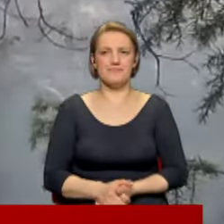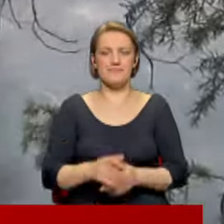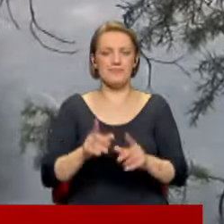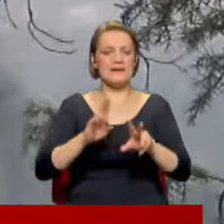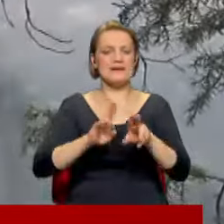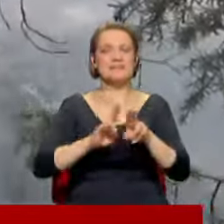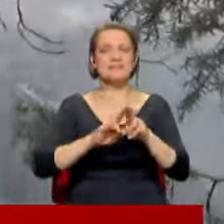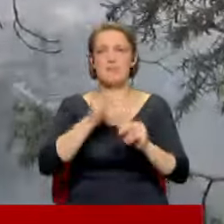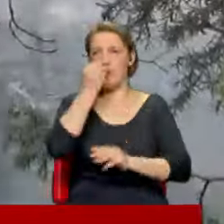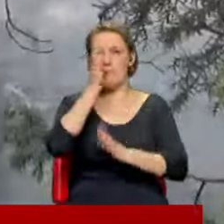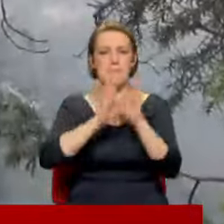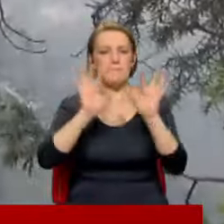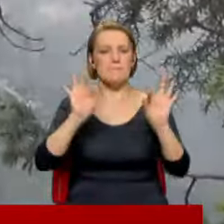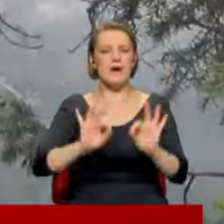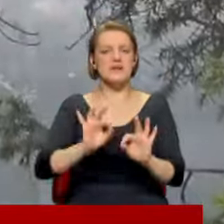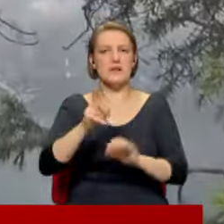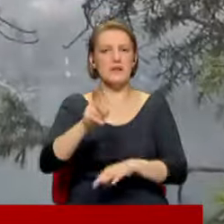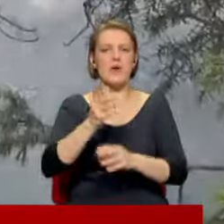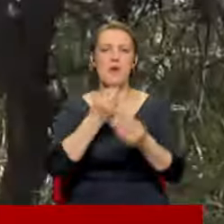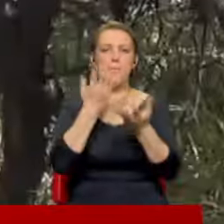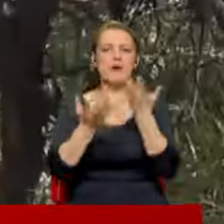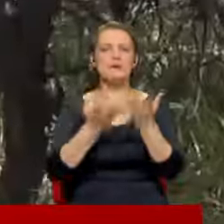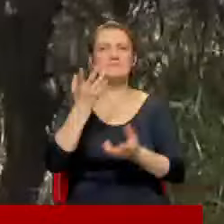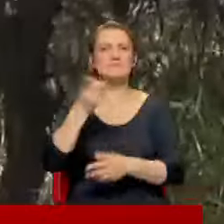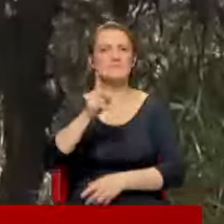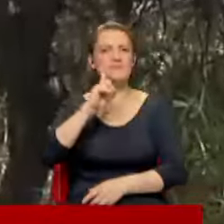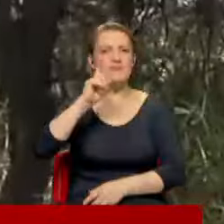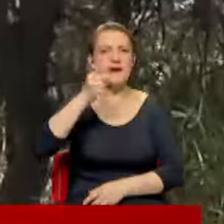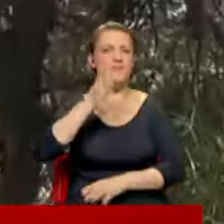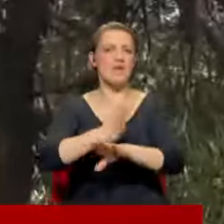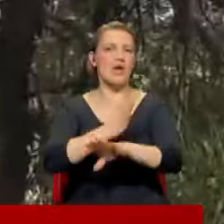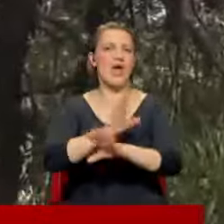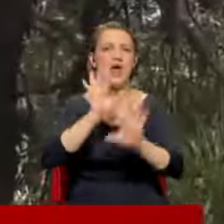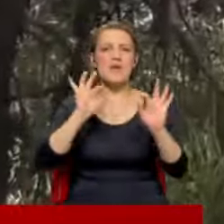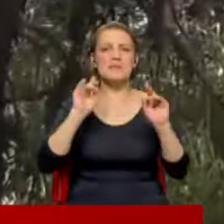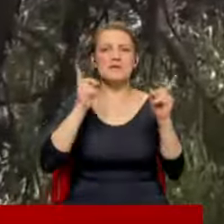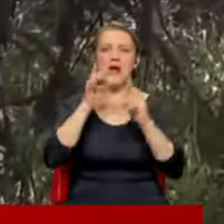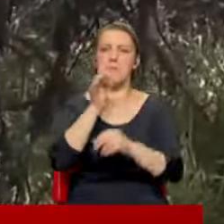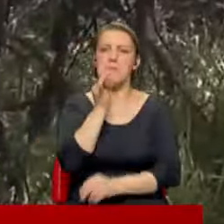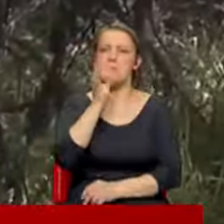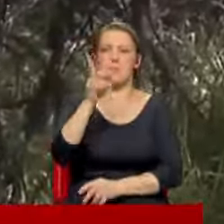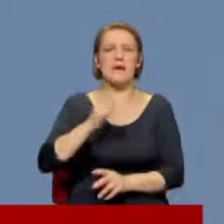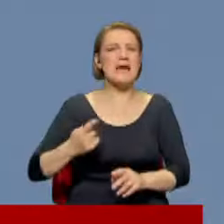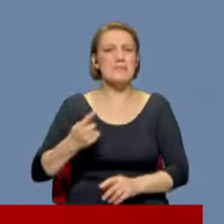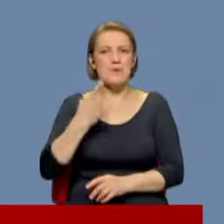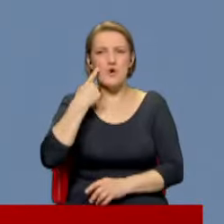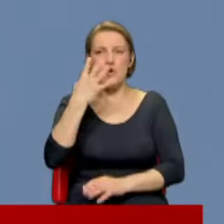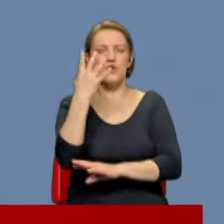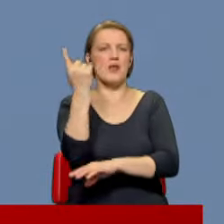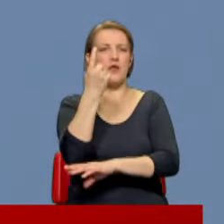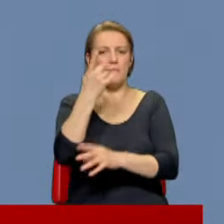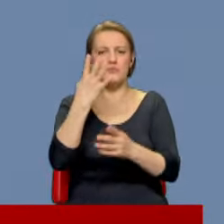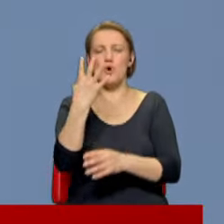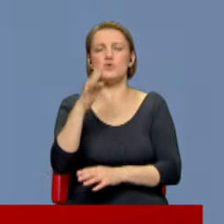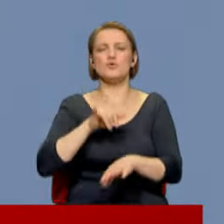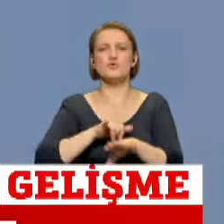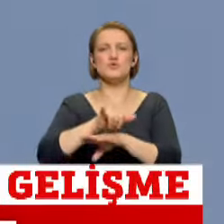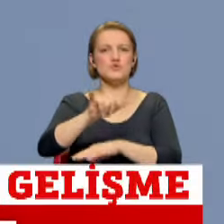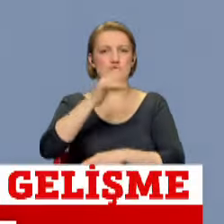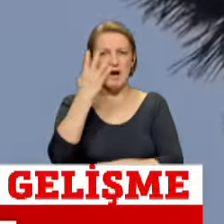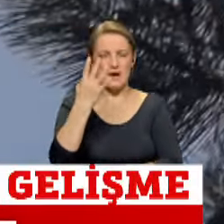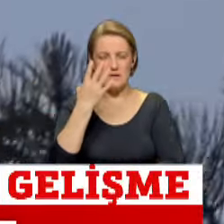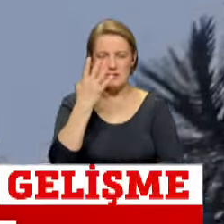Kızılçam Ormanı'nda başlayan yangını fark eden vatandaşlar hemen yetkililere haber verdi. İhbar üzerine bölgeye 4 helikopter, 4 uçak, 18